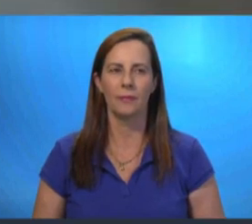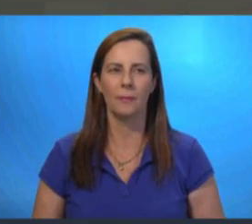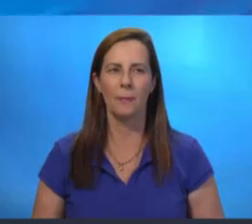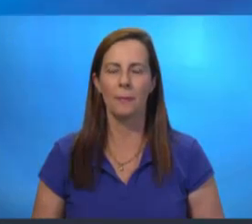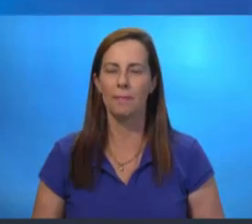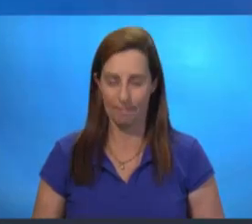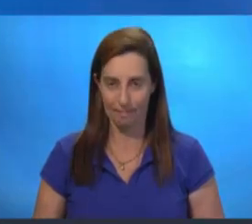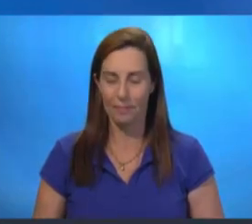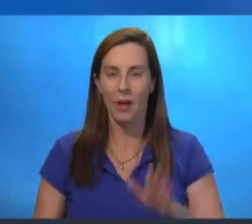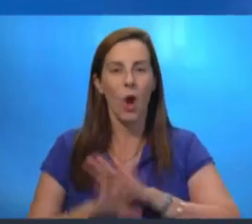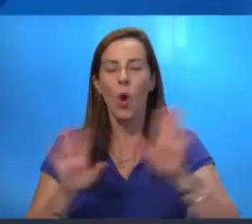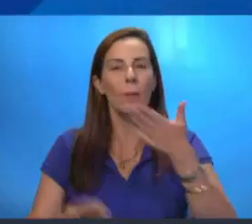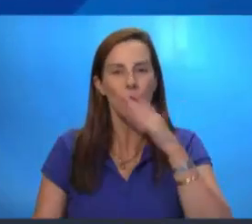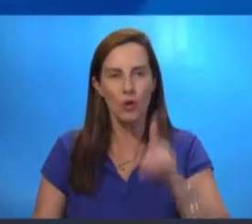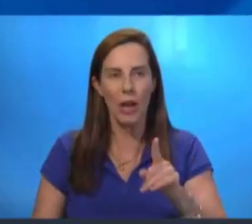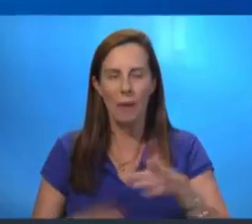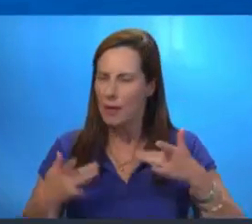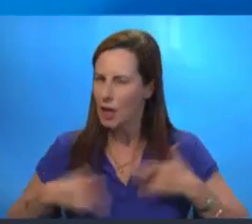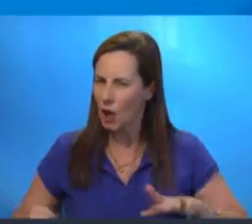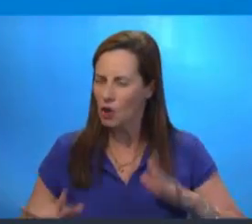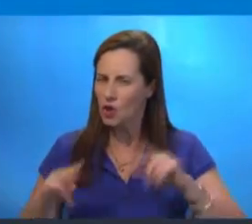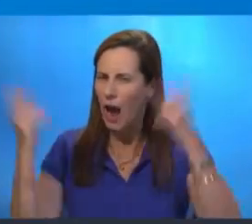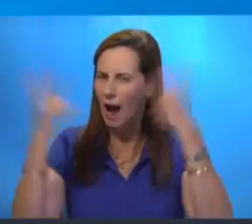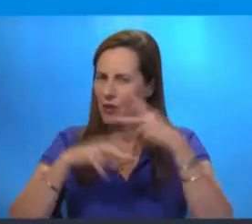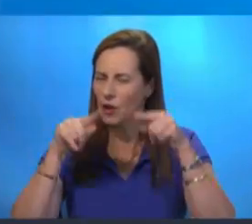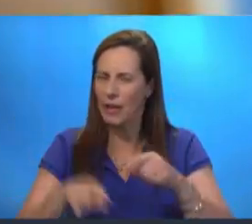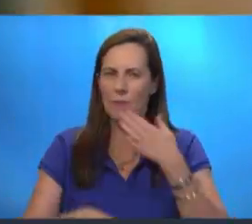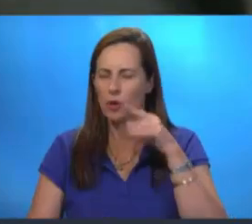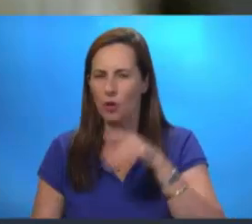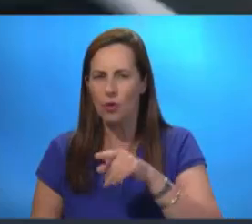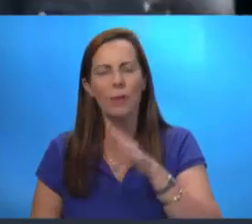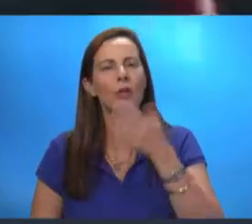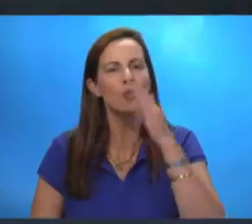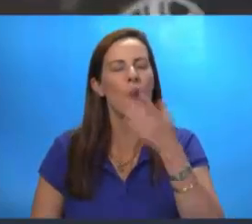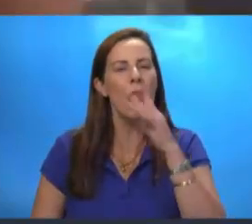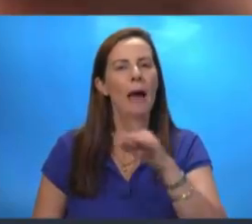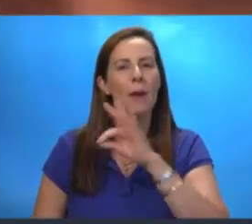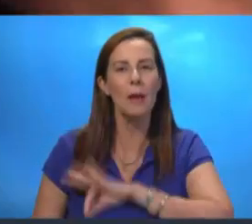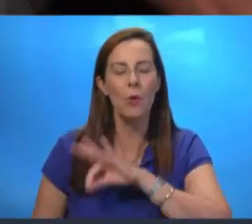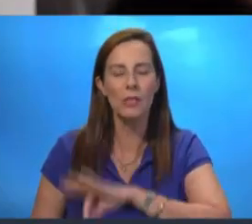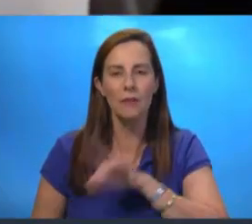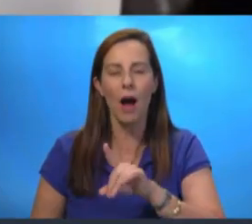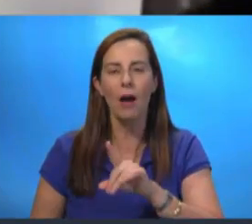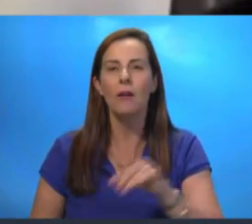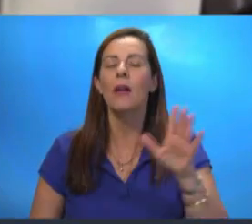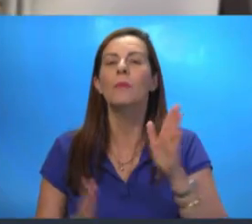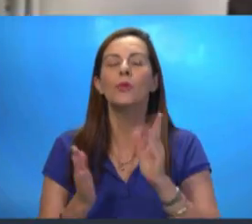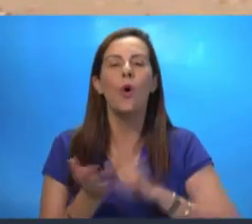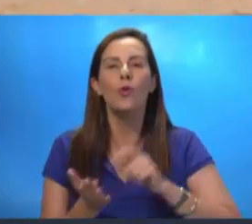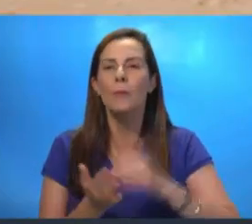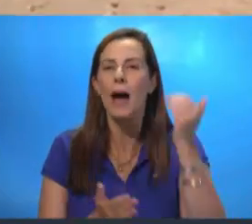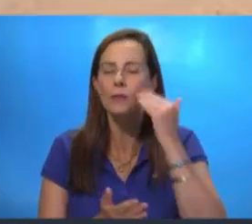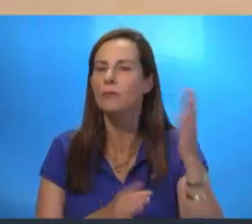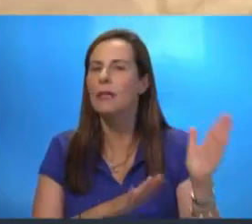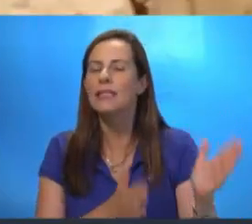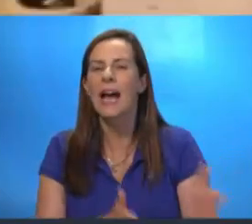נזכיר כי לא רק בירושלים הכישו את קיומן של ההבנות שהושגו בין ירושלים למוסקבה. המשטר בדמשק דורש כי ארצות הברית תשיג את כוחותיה